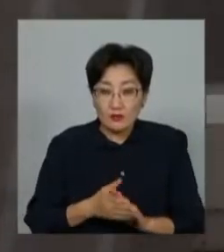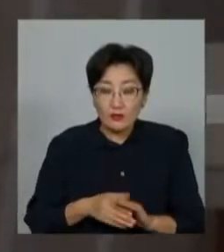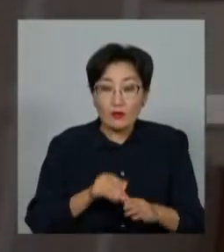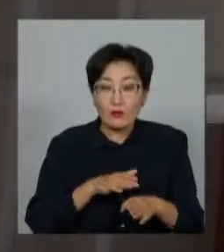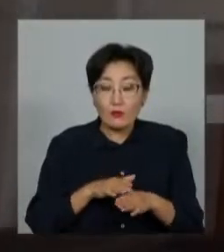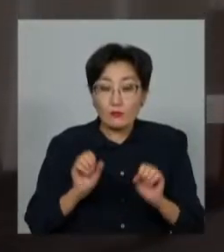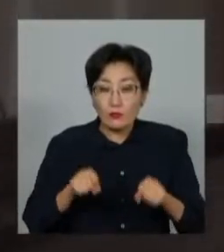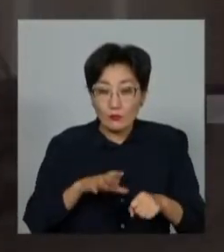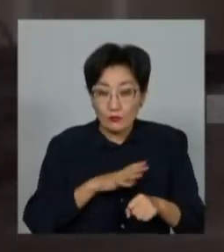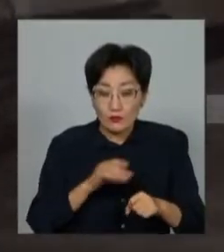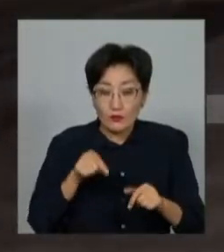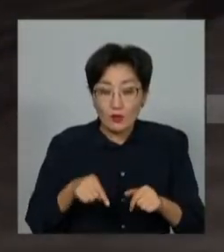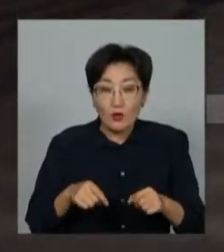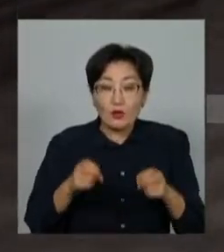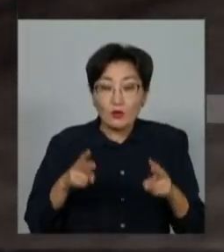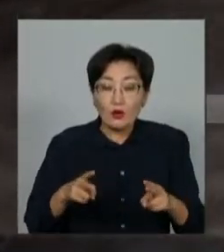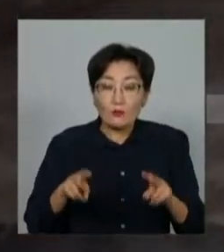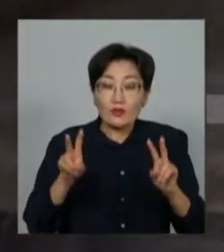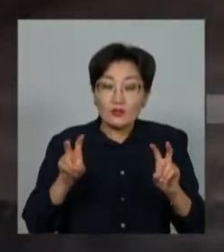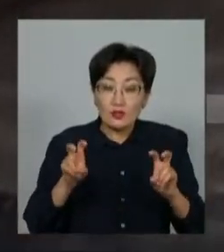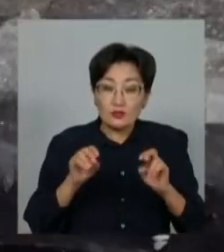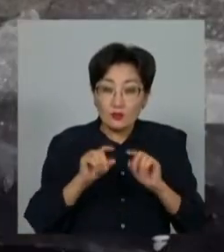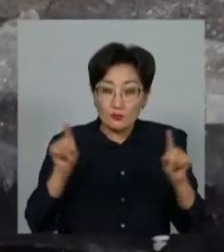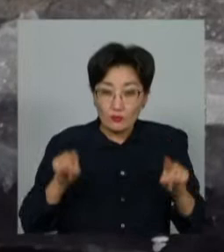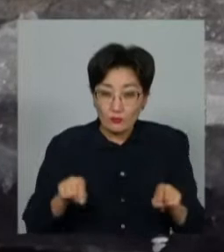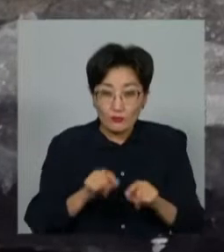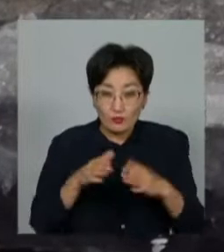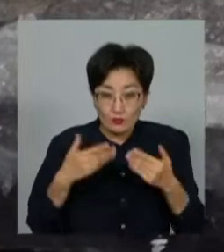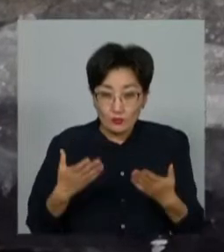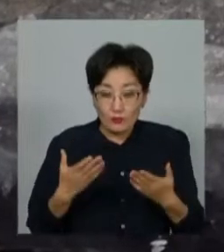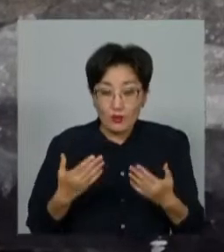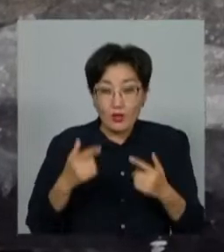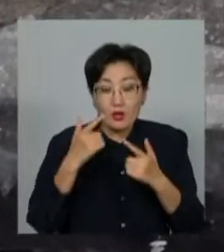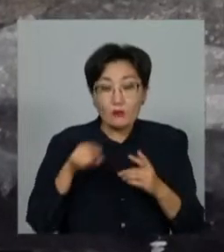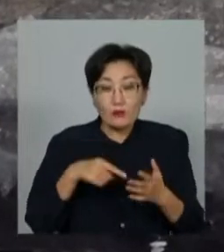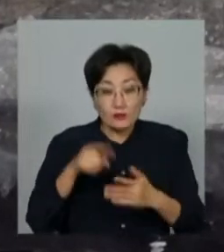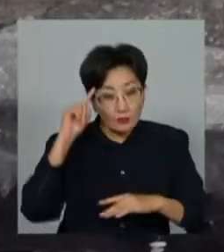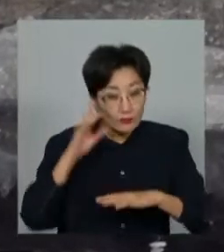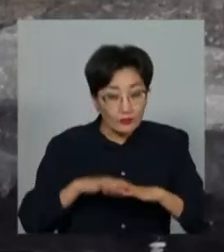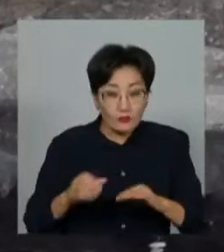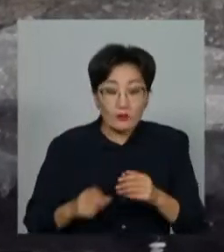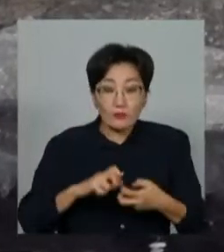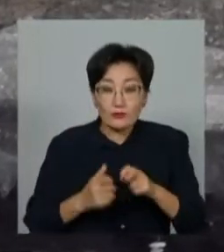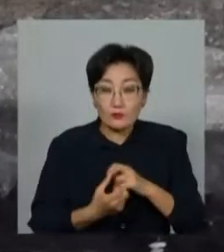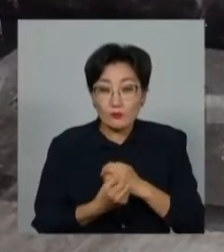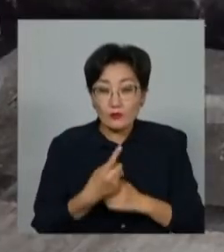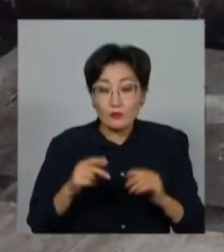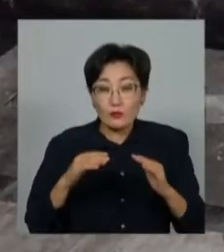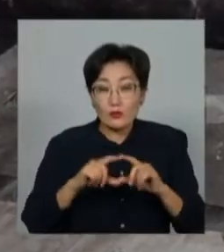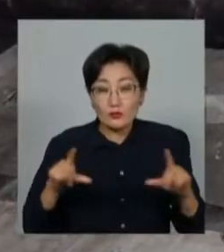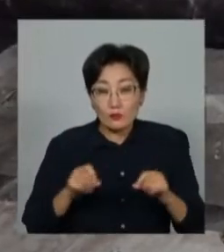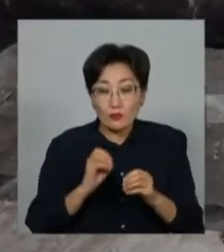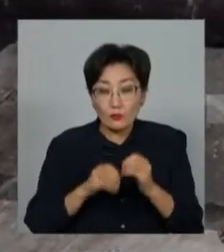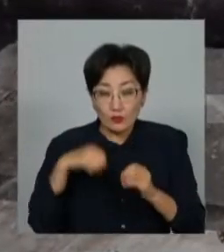аталған ғимараттың сыртында оның қауіпті екені жазылған тақтайшалар да қойылмапты. Ал қала әкімдігі олқылықтардың пайда болуына мекеменің 10